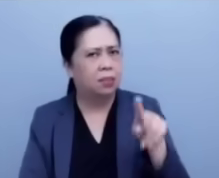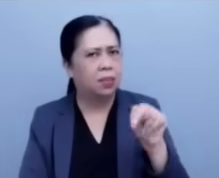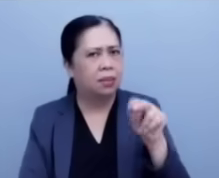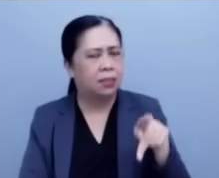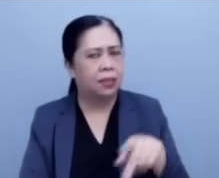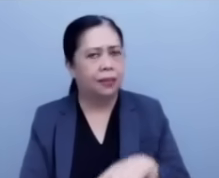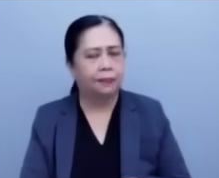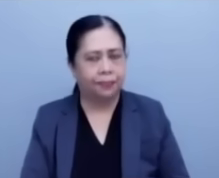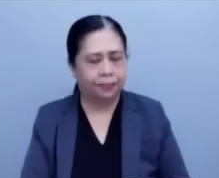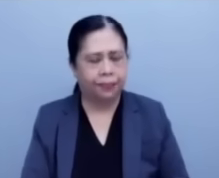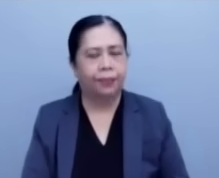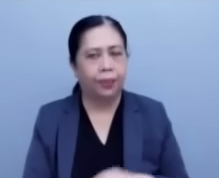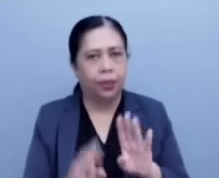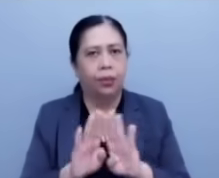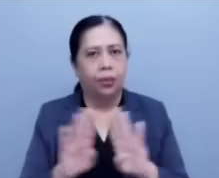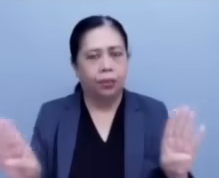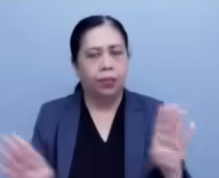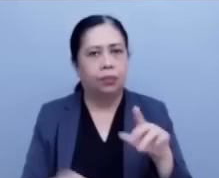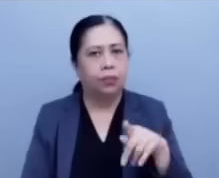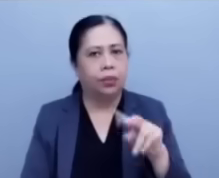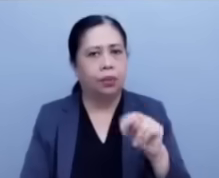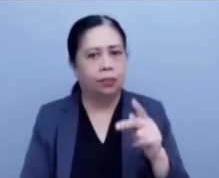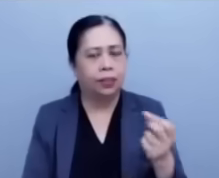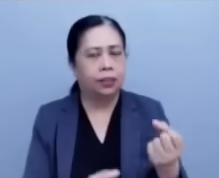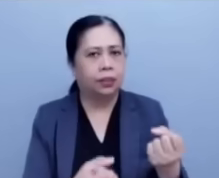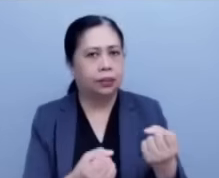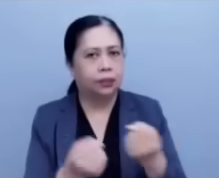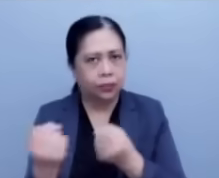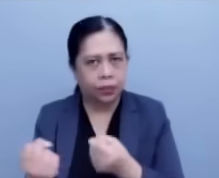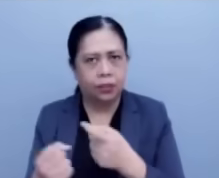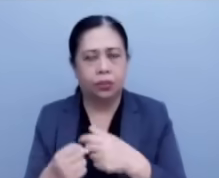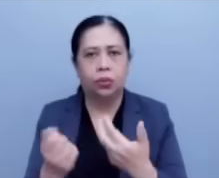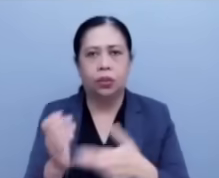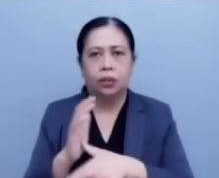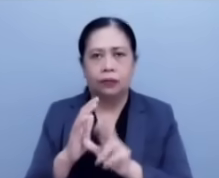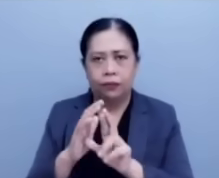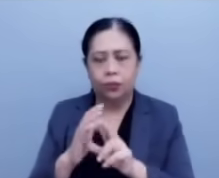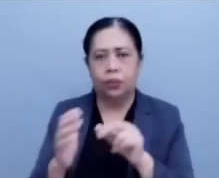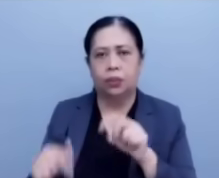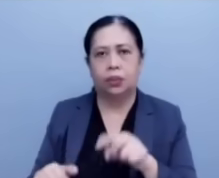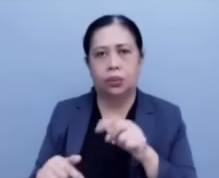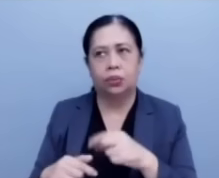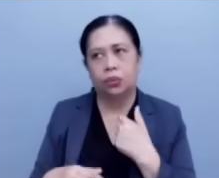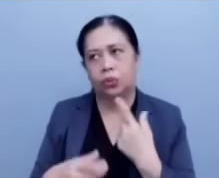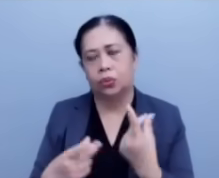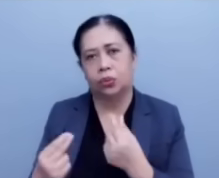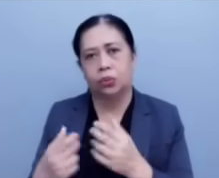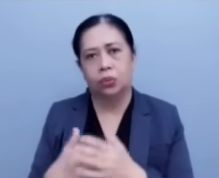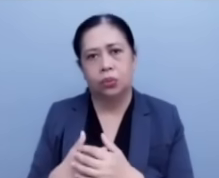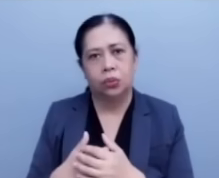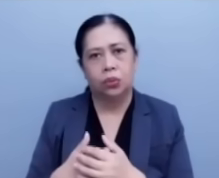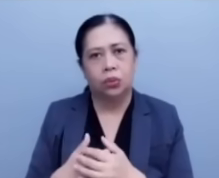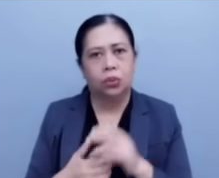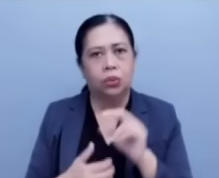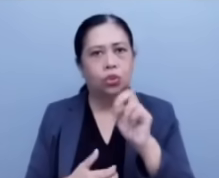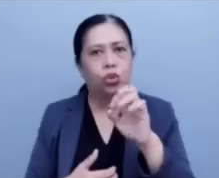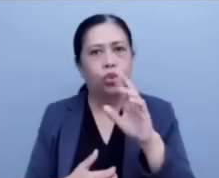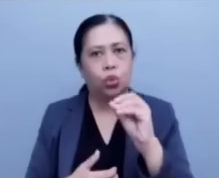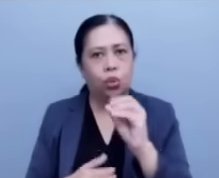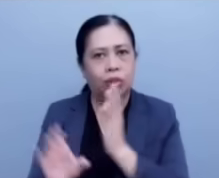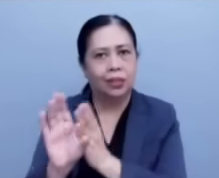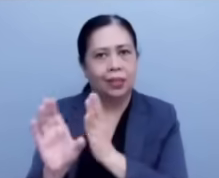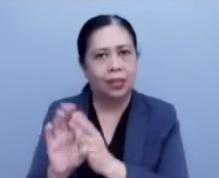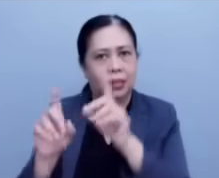Bukas po ang PNP po sir sa panukala po na reviewin po itong kinakandak po nating neuropsychiatric